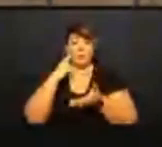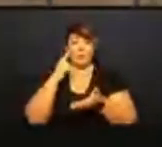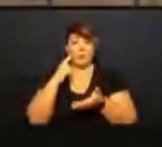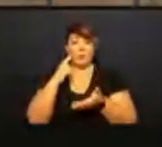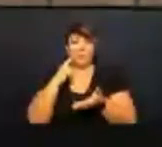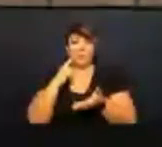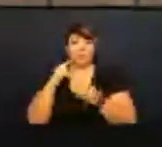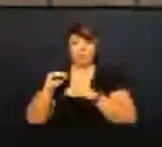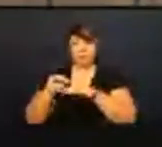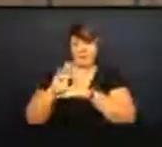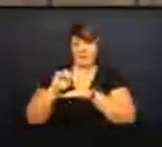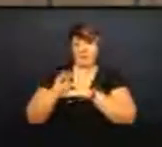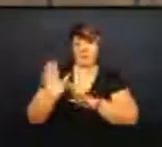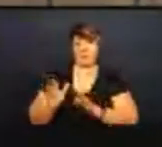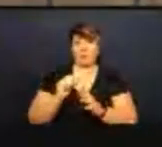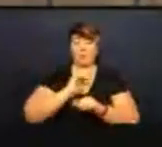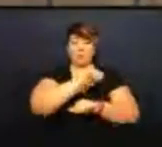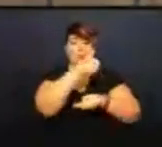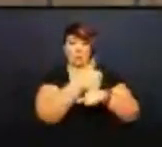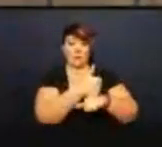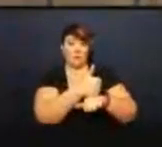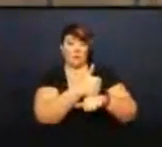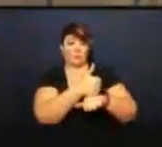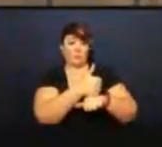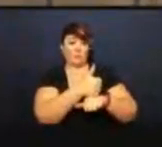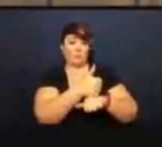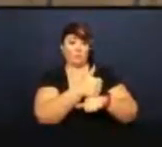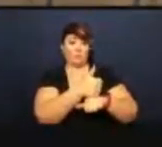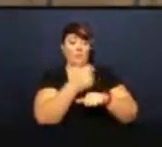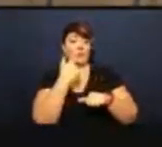Na sasa